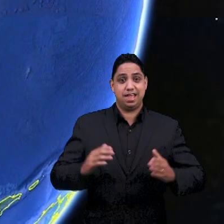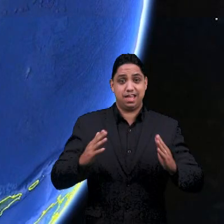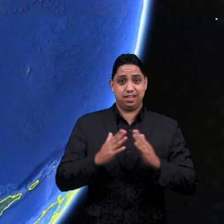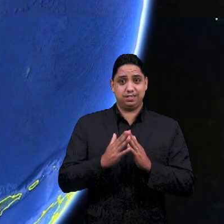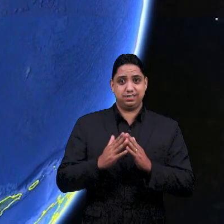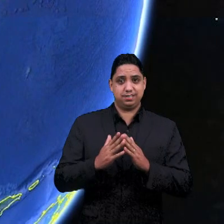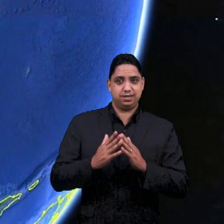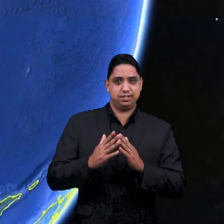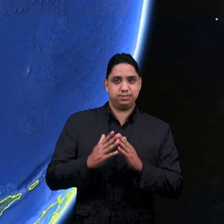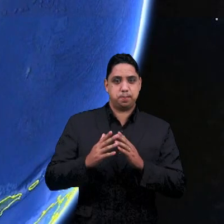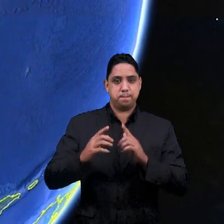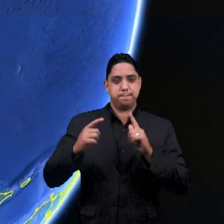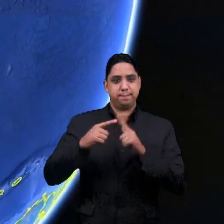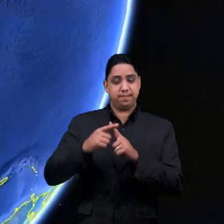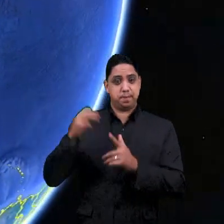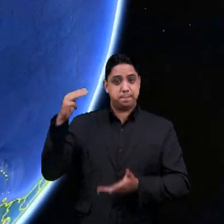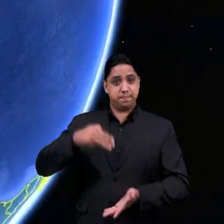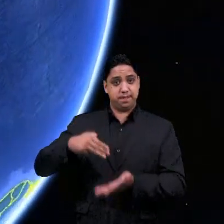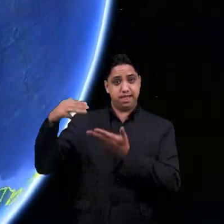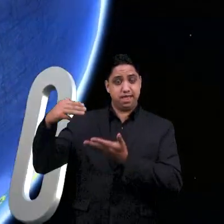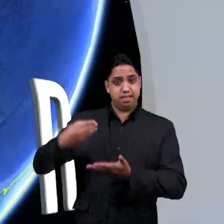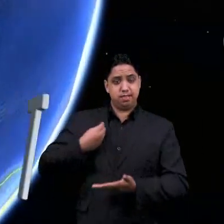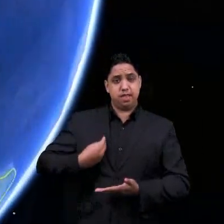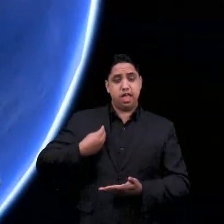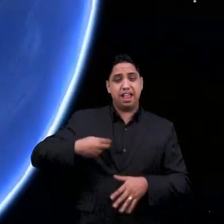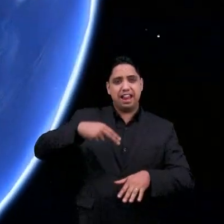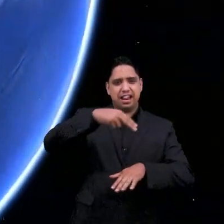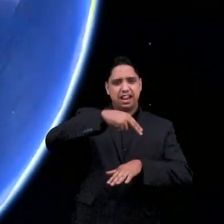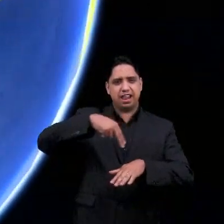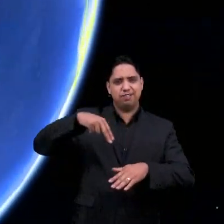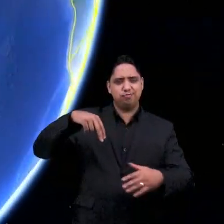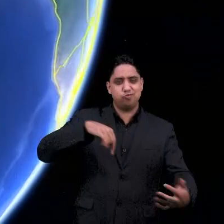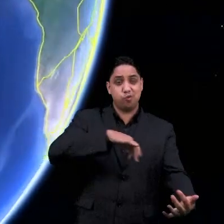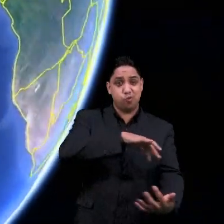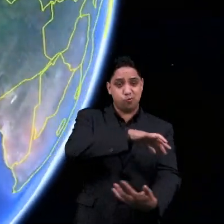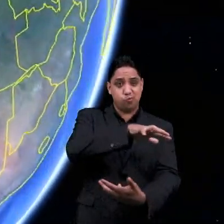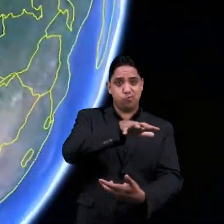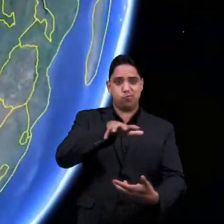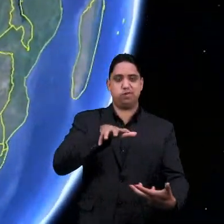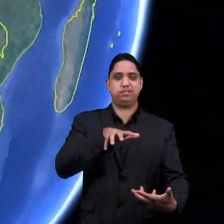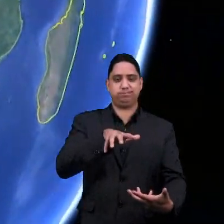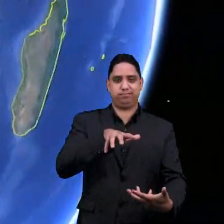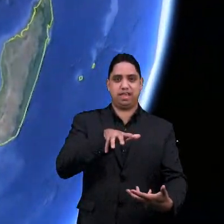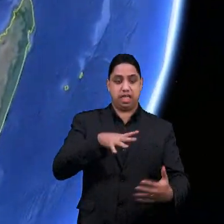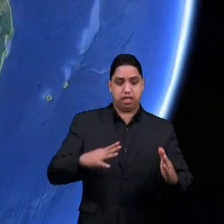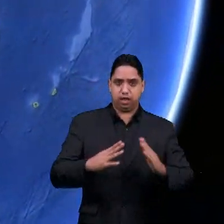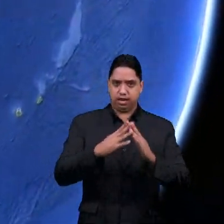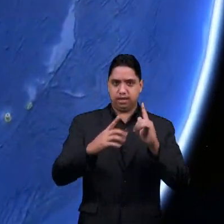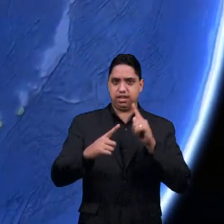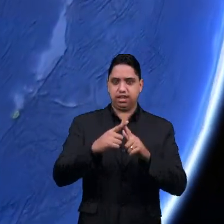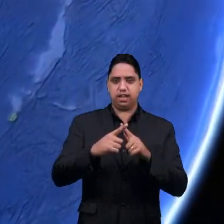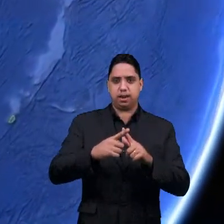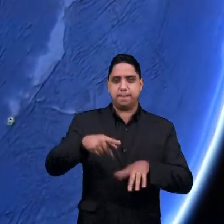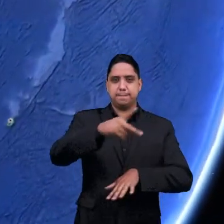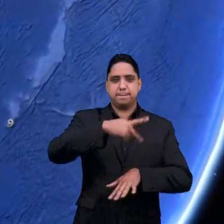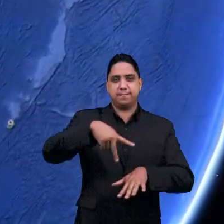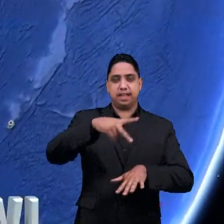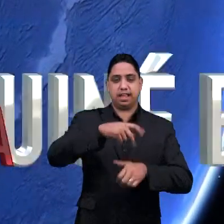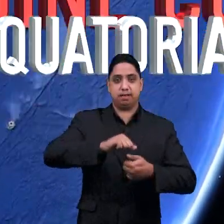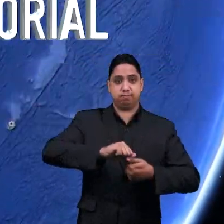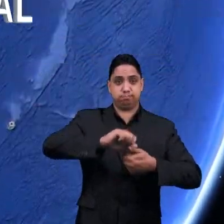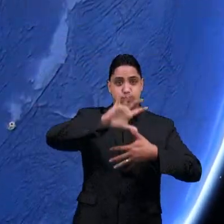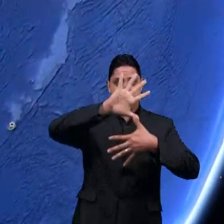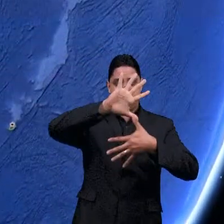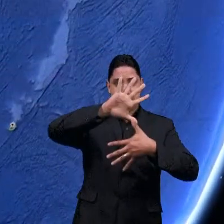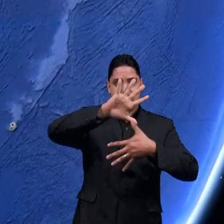L'Église chrétienne Maranatha est présente dans des nations de tous les continents de la planète. Des églises des pays dans les